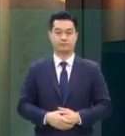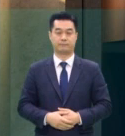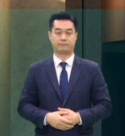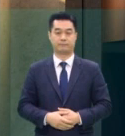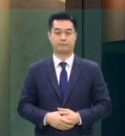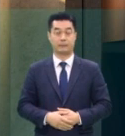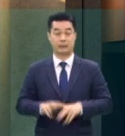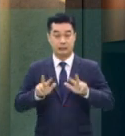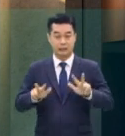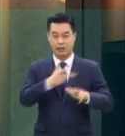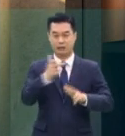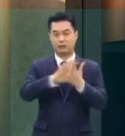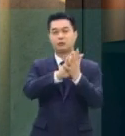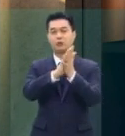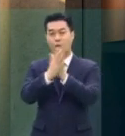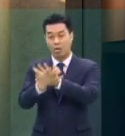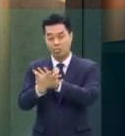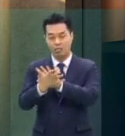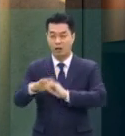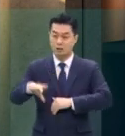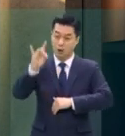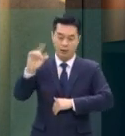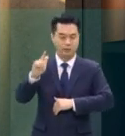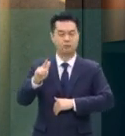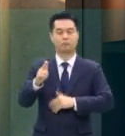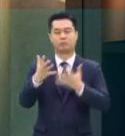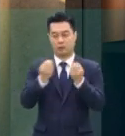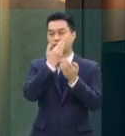더이상 대전하는 낯선 말이 아닙니다